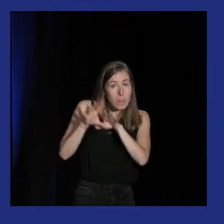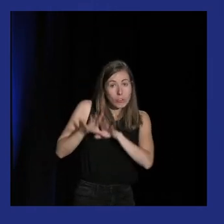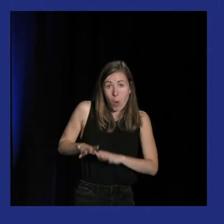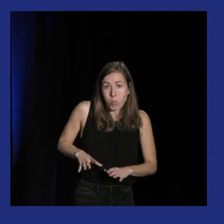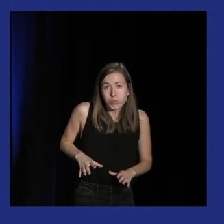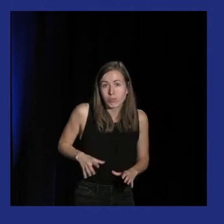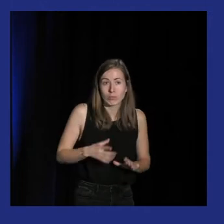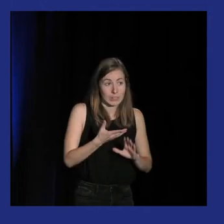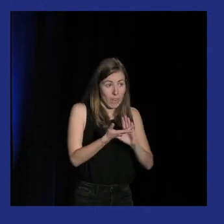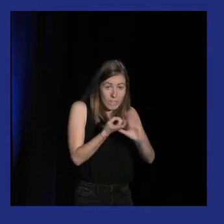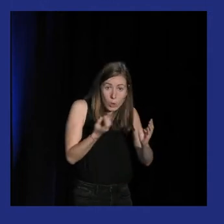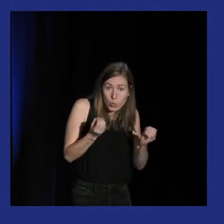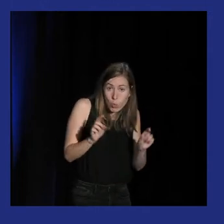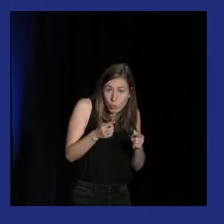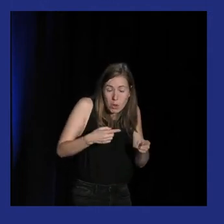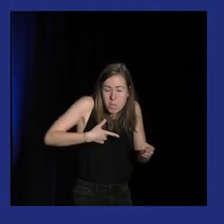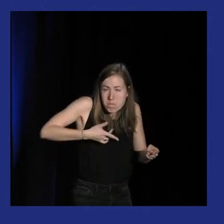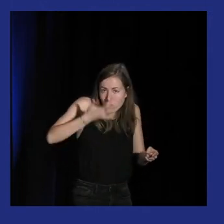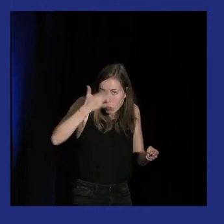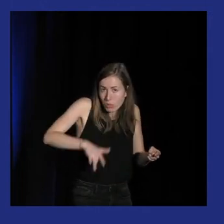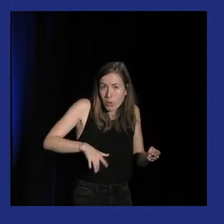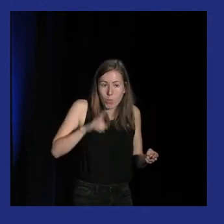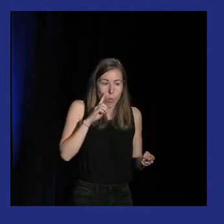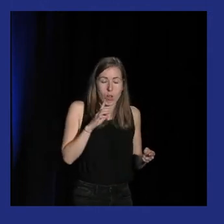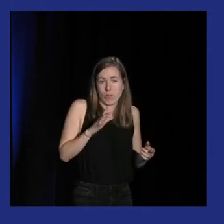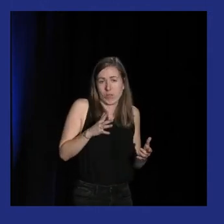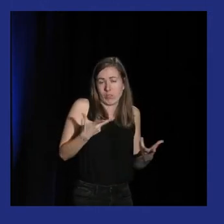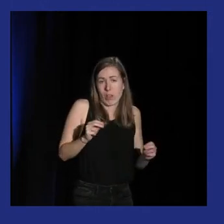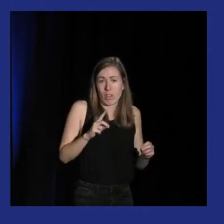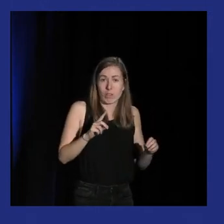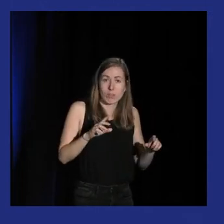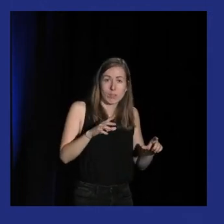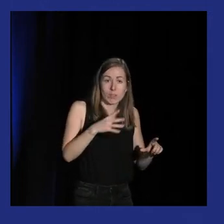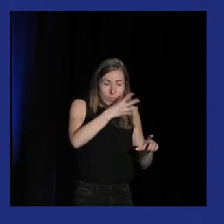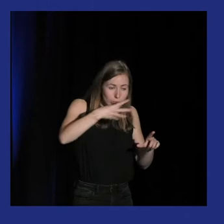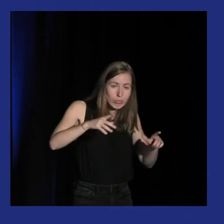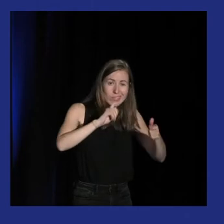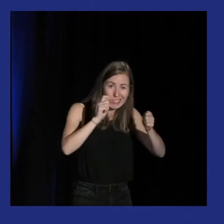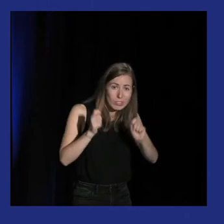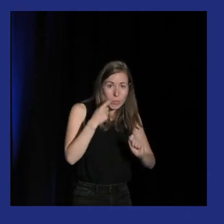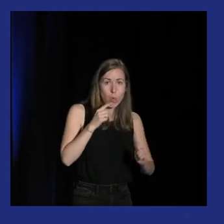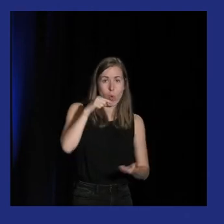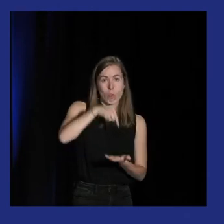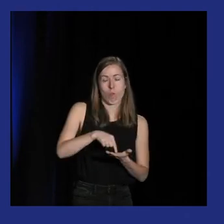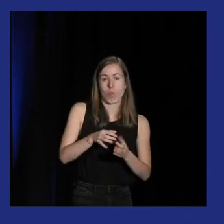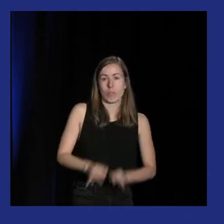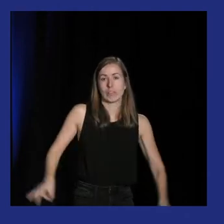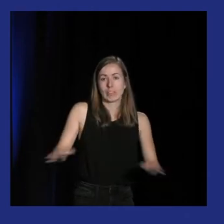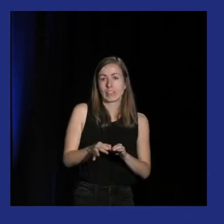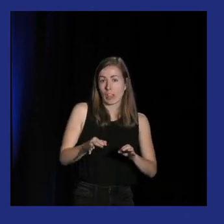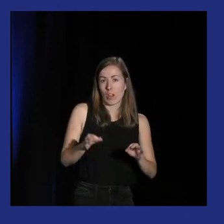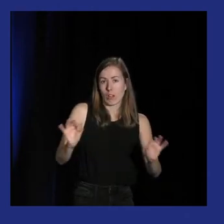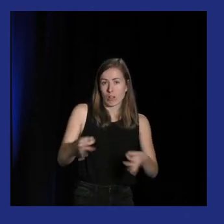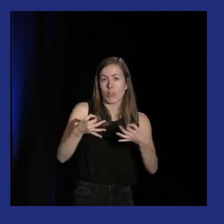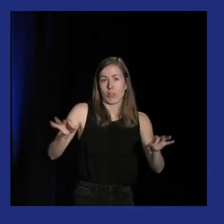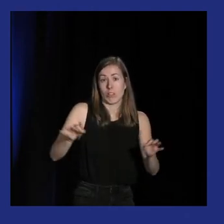dont il vient et en même temps peu importe d'outil bien puisque il est totalement repensé pour les salles de concert donc c'est évidemment des des démarches qui